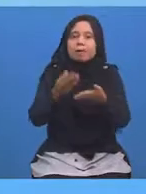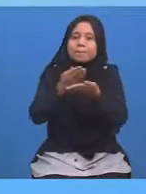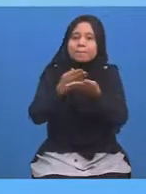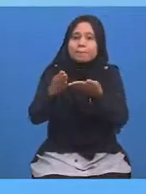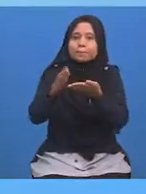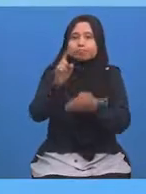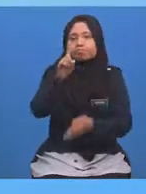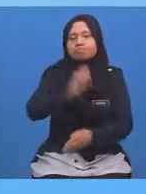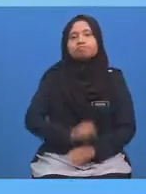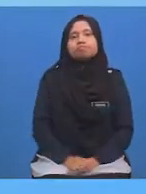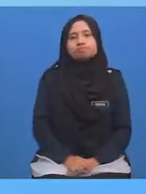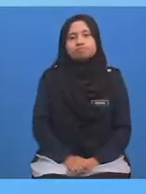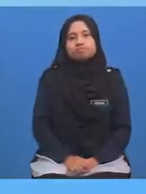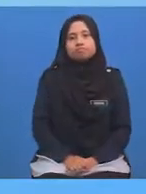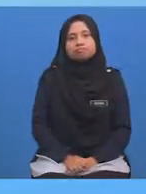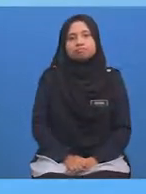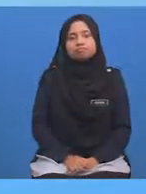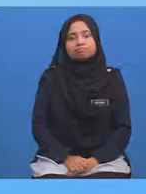bahagian 1.